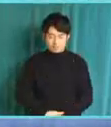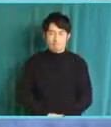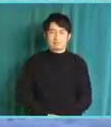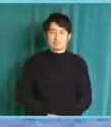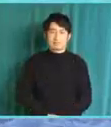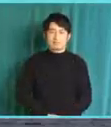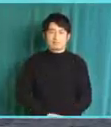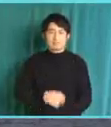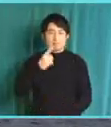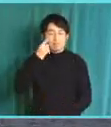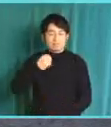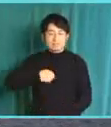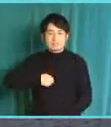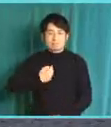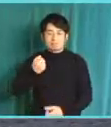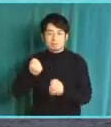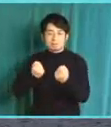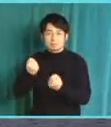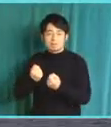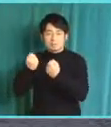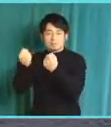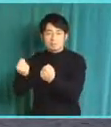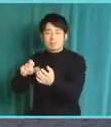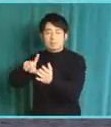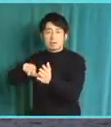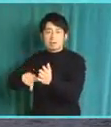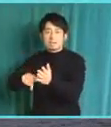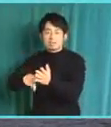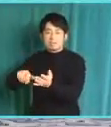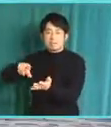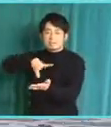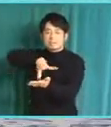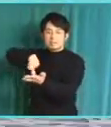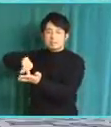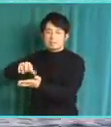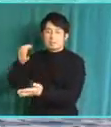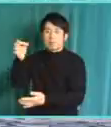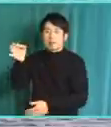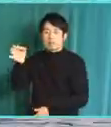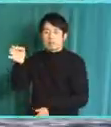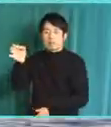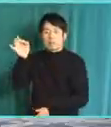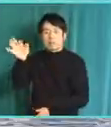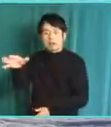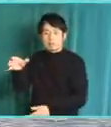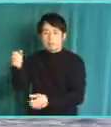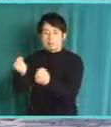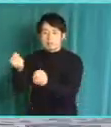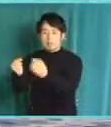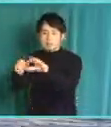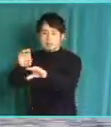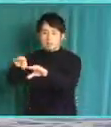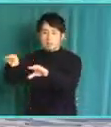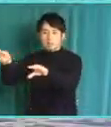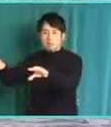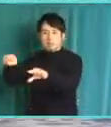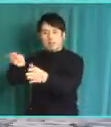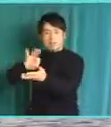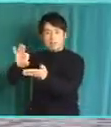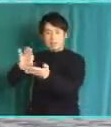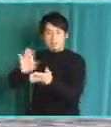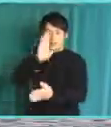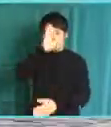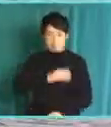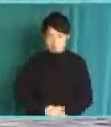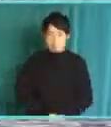います。で、自家用車につきましても同じく周辺の有料駐車場の方をご利用いただければと思っております。